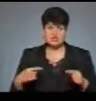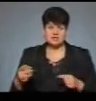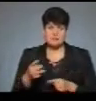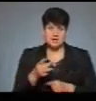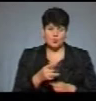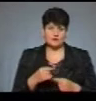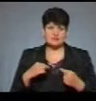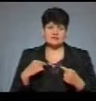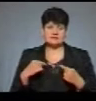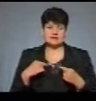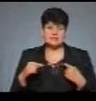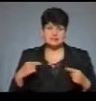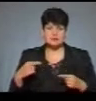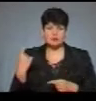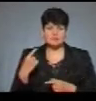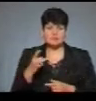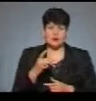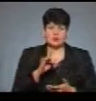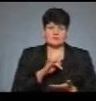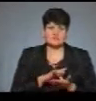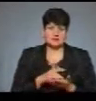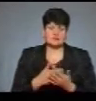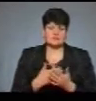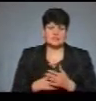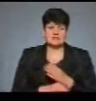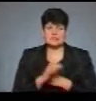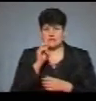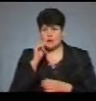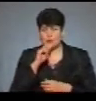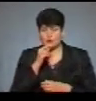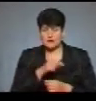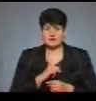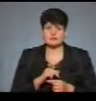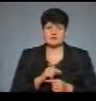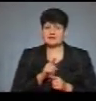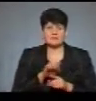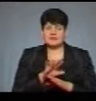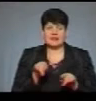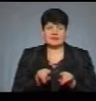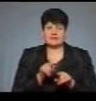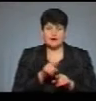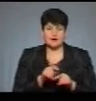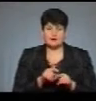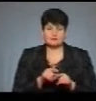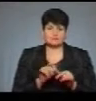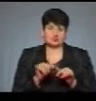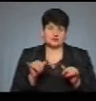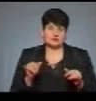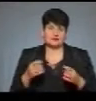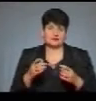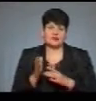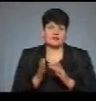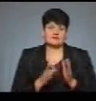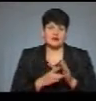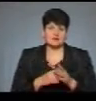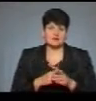іншими обласними, районними центрами? Ну, наприклад, Східна Україна, там не так поширені ці різдвяні забави в центрах міст і